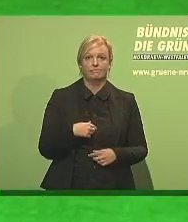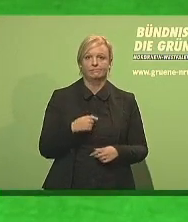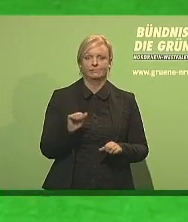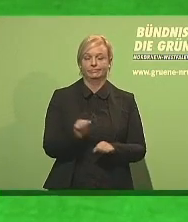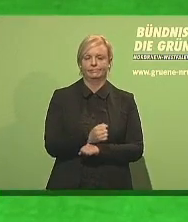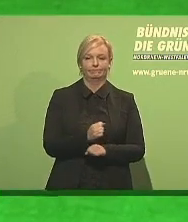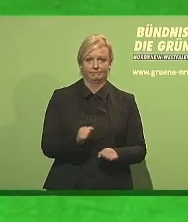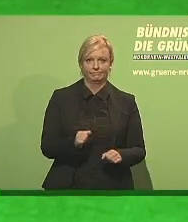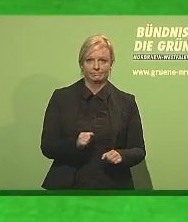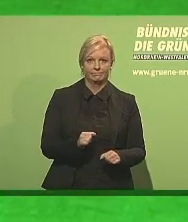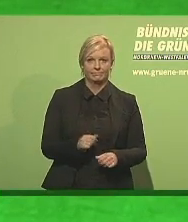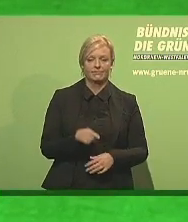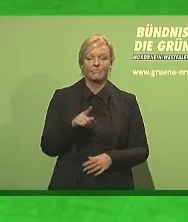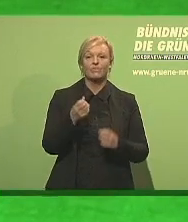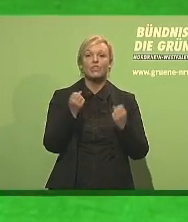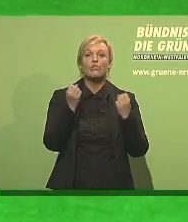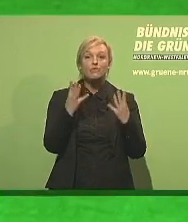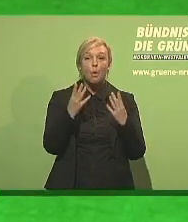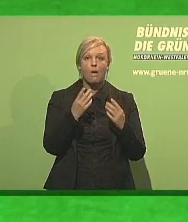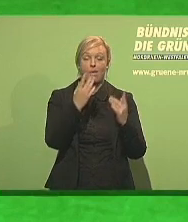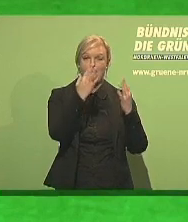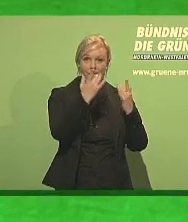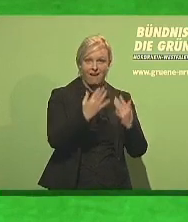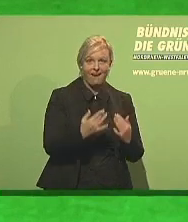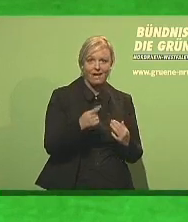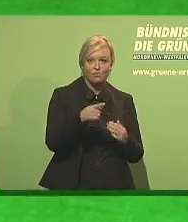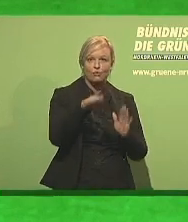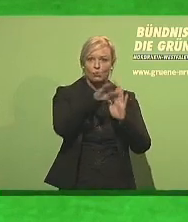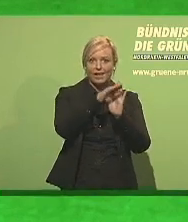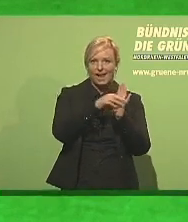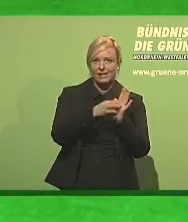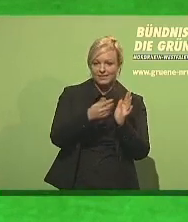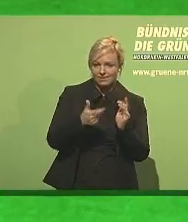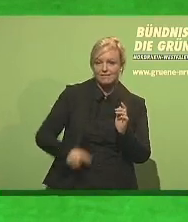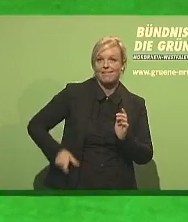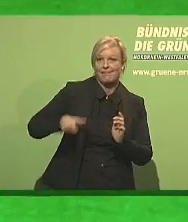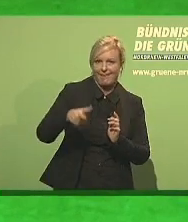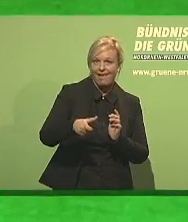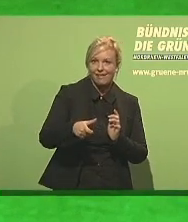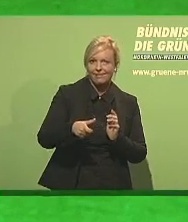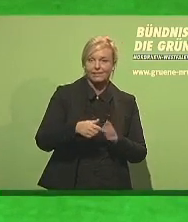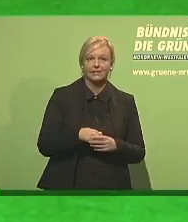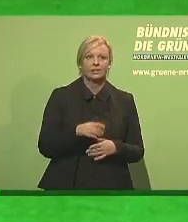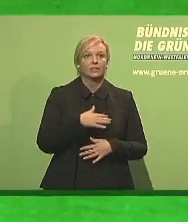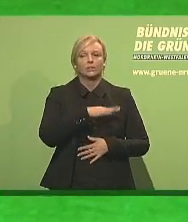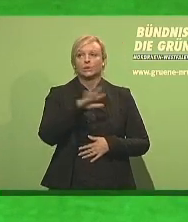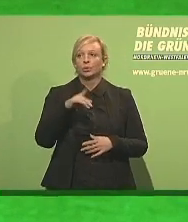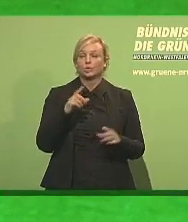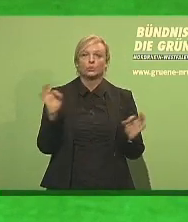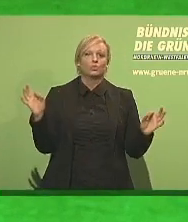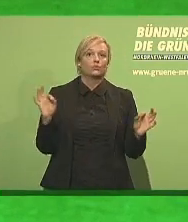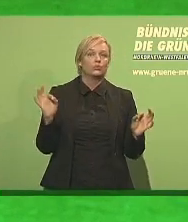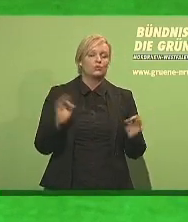eine Neuberechnung der Regelsätze verlangt hatte, setzte ein unappetitliches Spektakel ein.